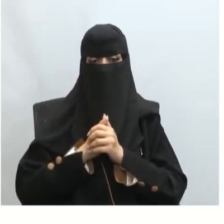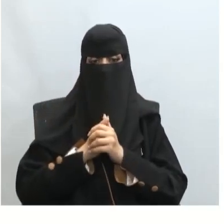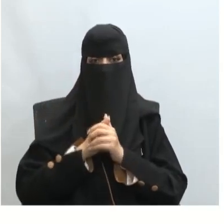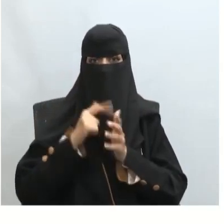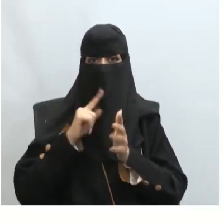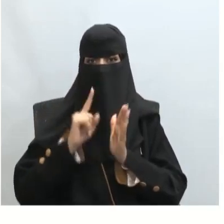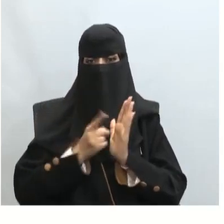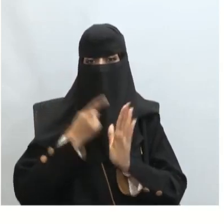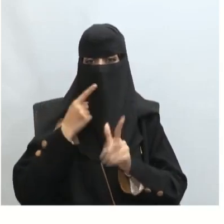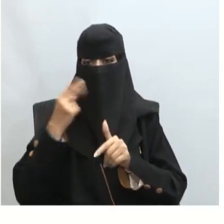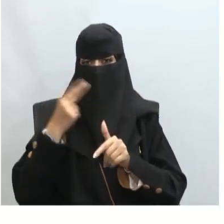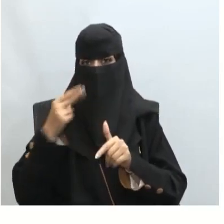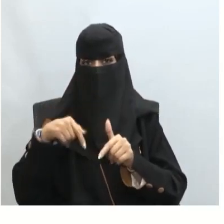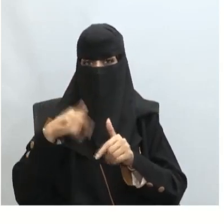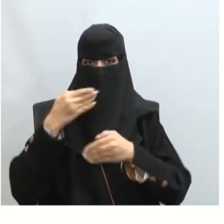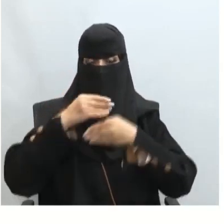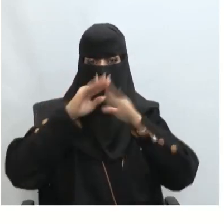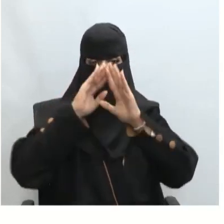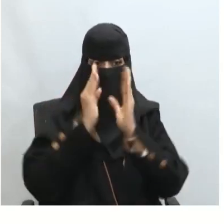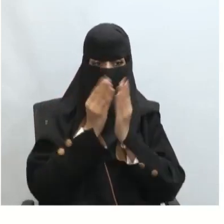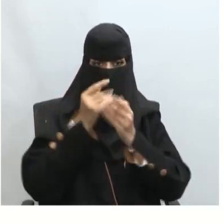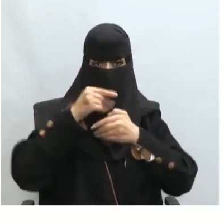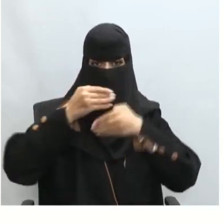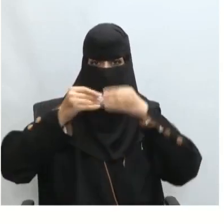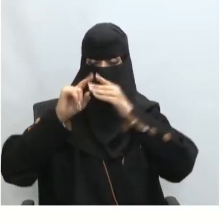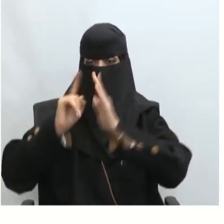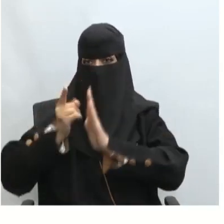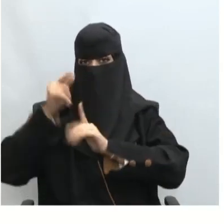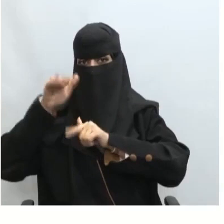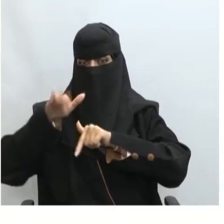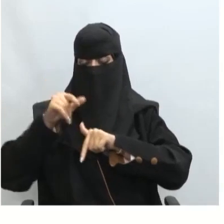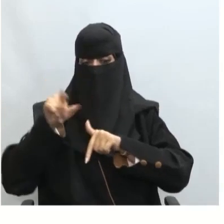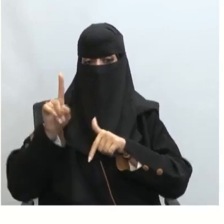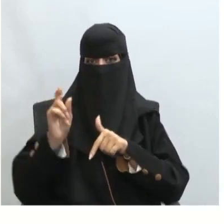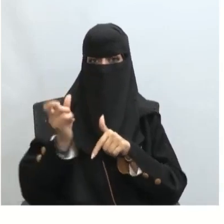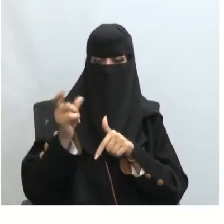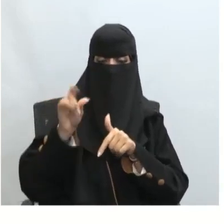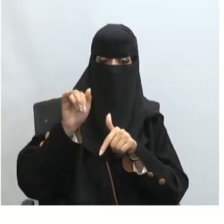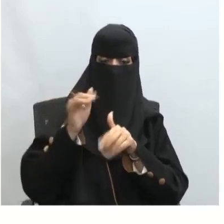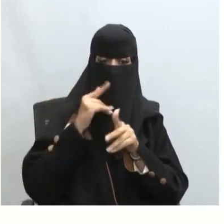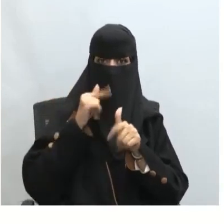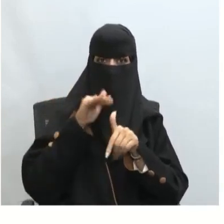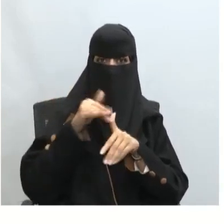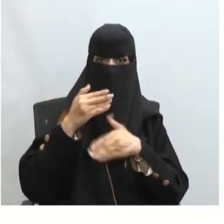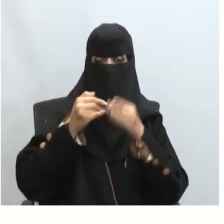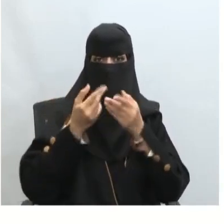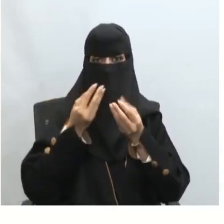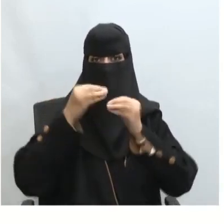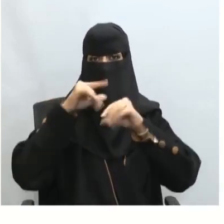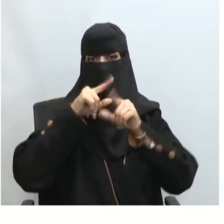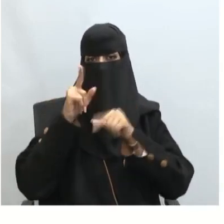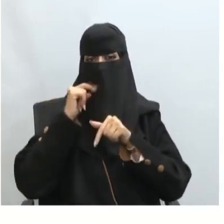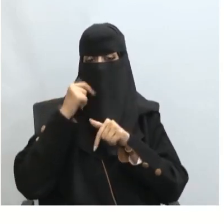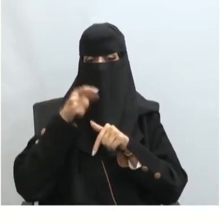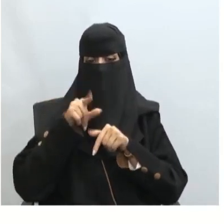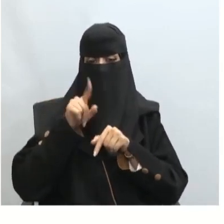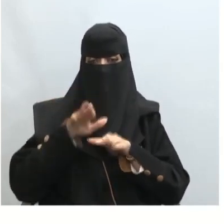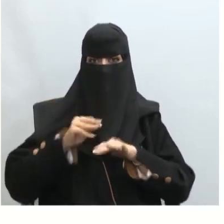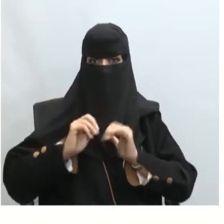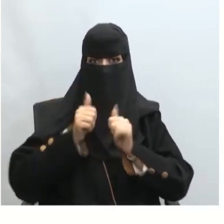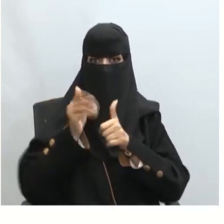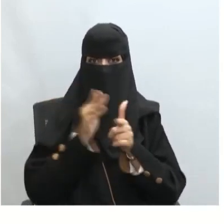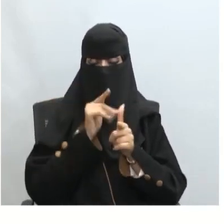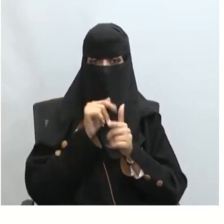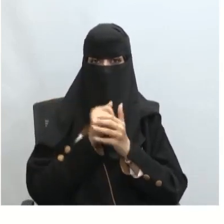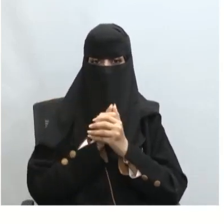اولا ارسم الصيغه البنائيه للبنتين الحلقي ثم اضف صيغه بروميد الهيدروجين ويمكنك